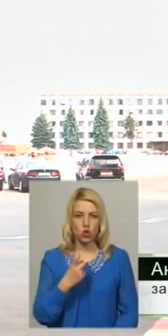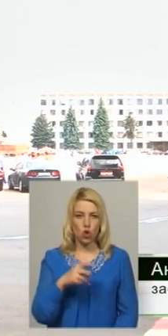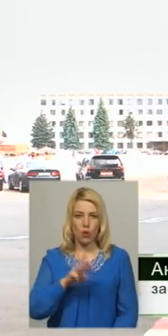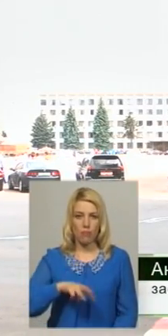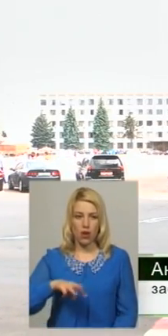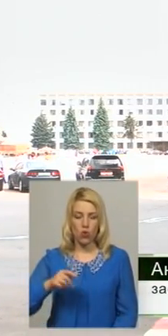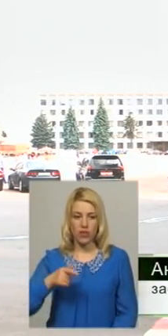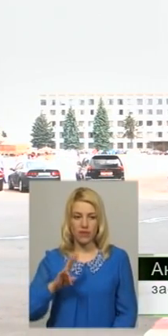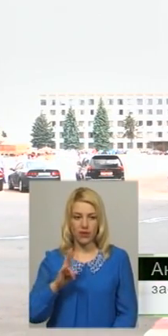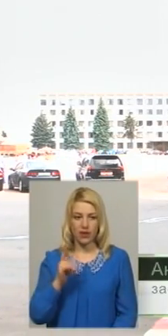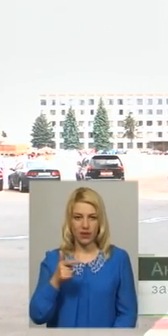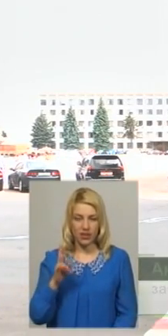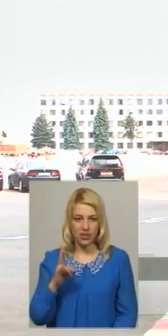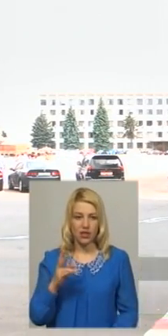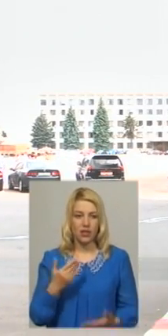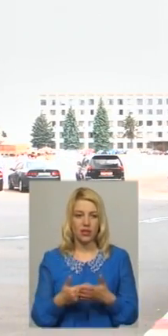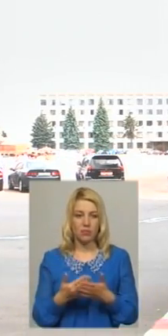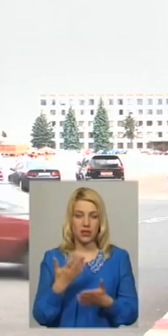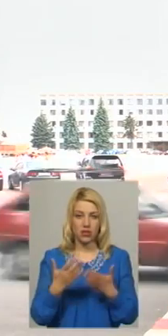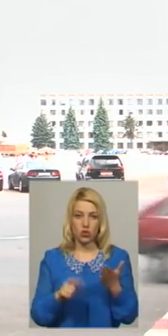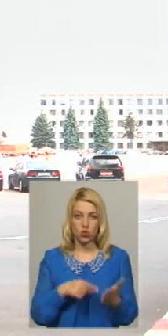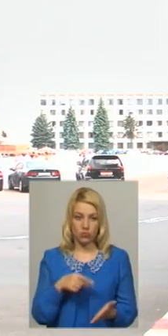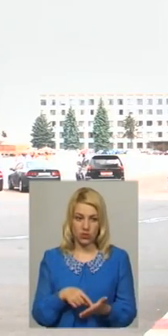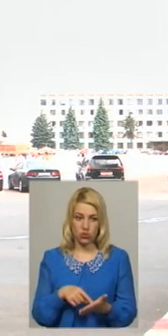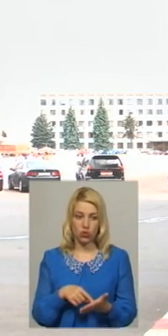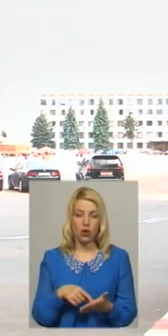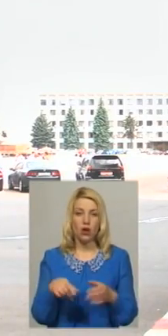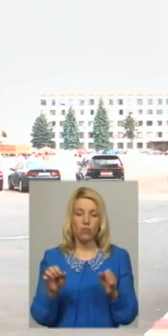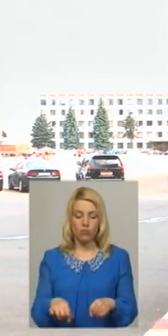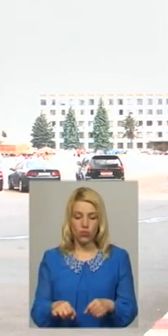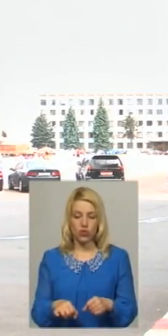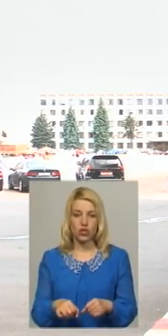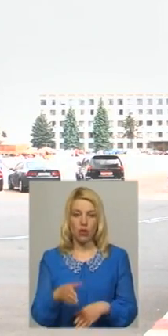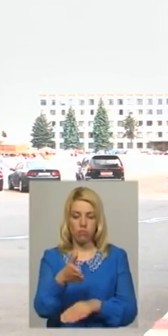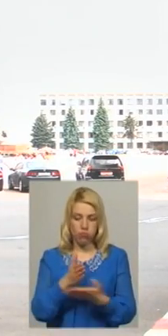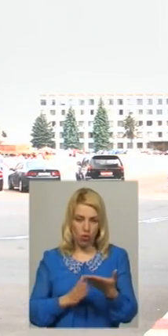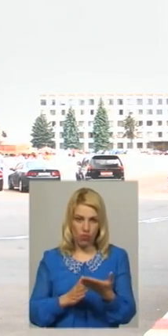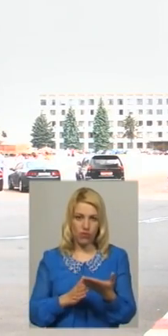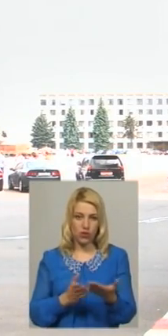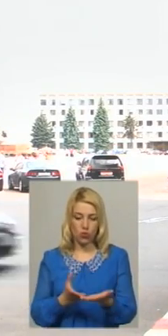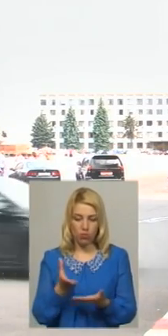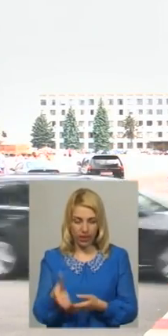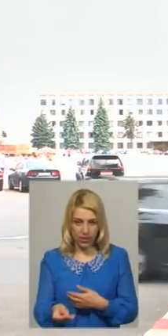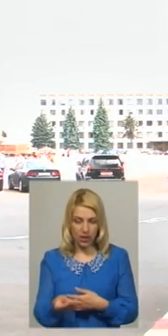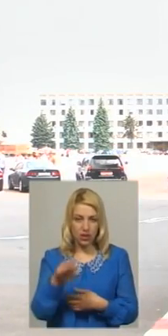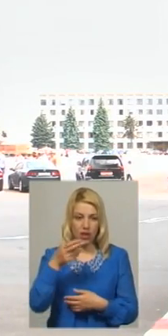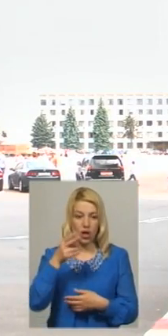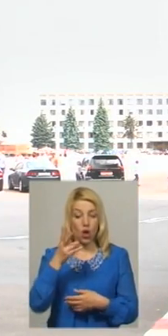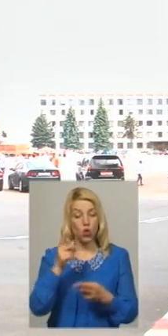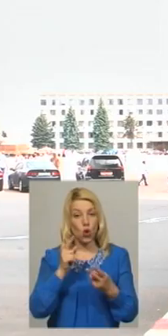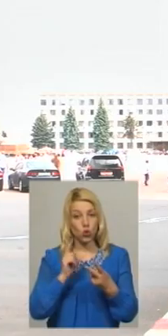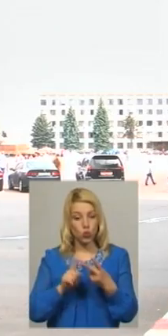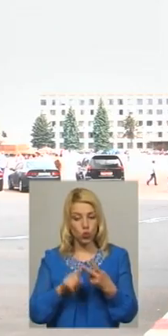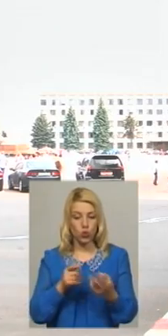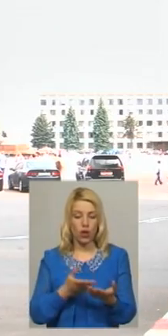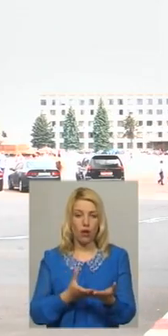гривень. Наприклад, якщо місто може потягнути половину цієї суми, але друга половина – це має